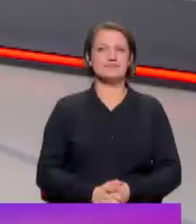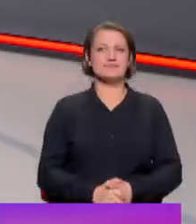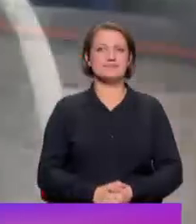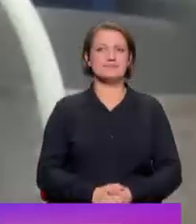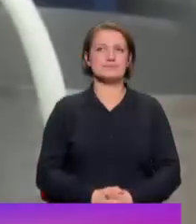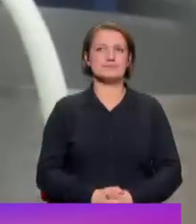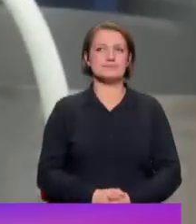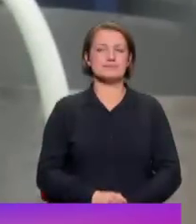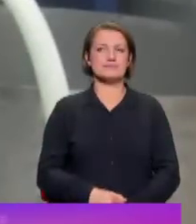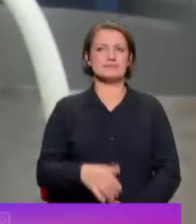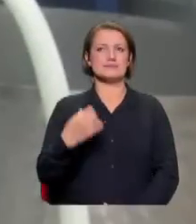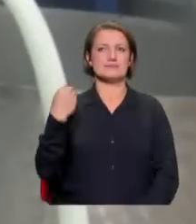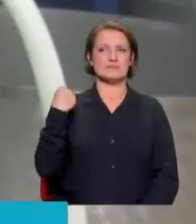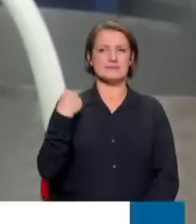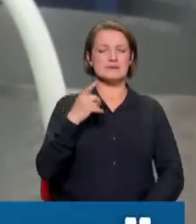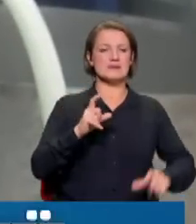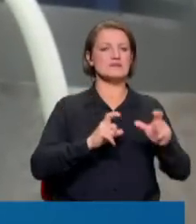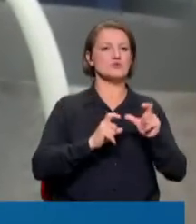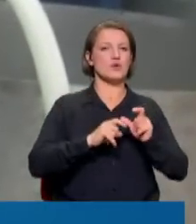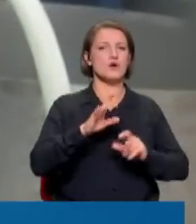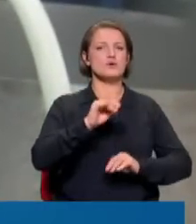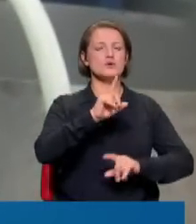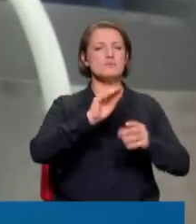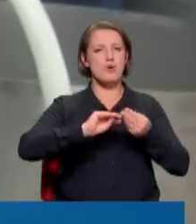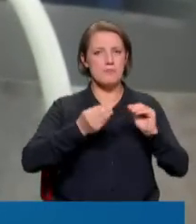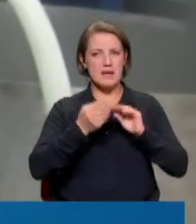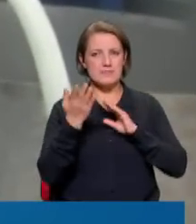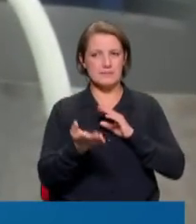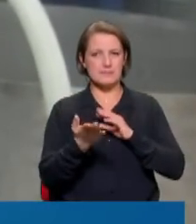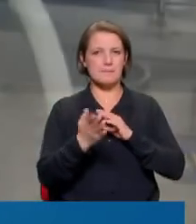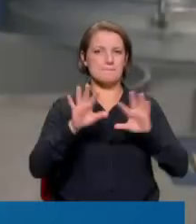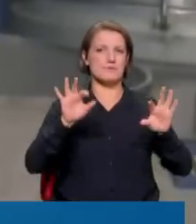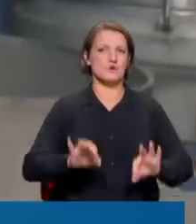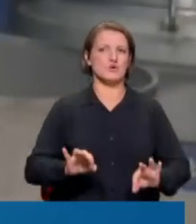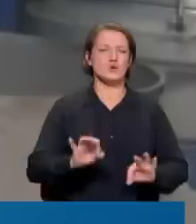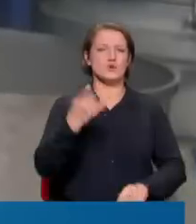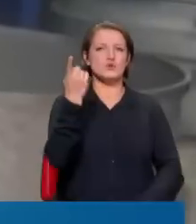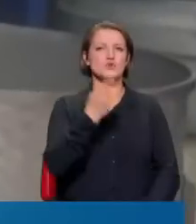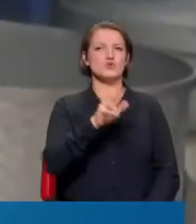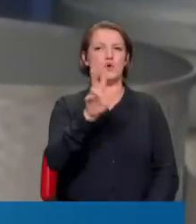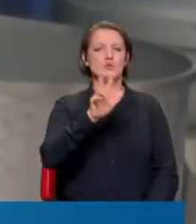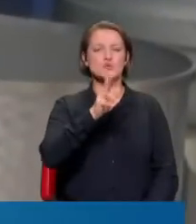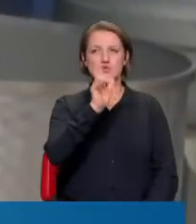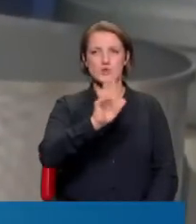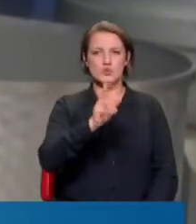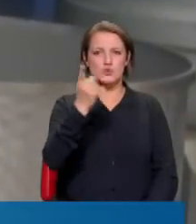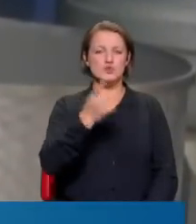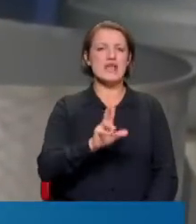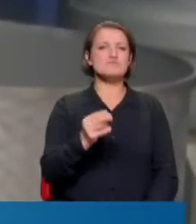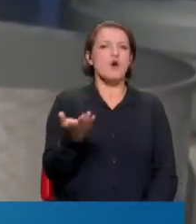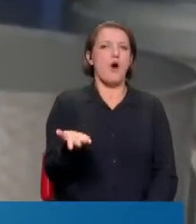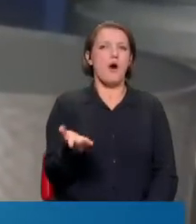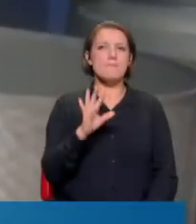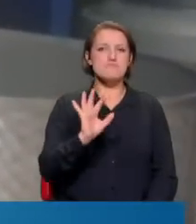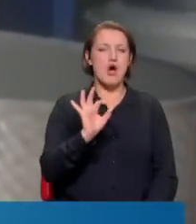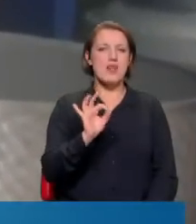yeni sezona bir sürü sorularla sorunlarla Eee başlıyoruz % 3030 zeytin var % 70'i yok